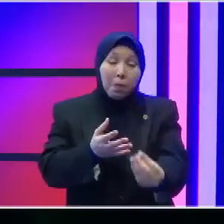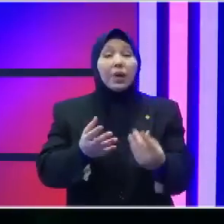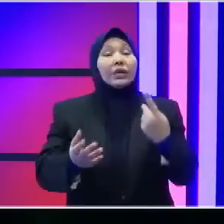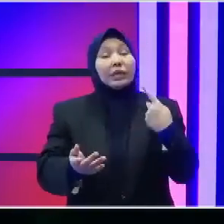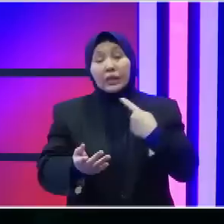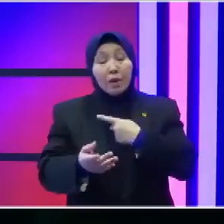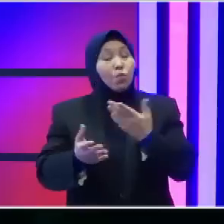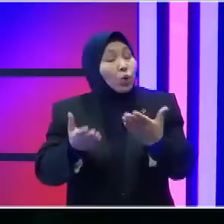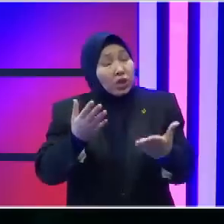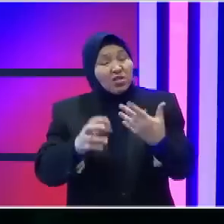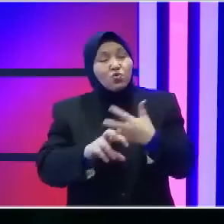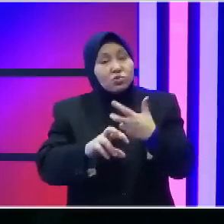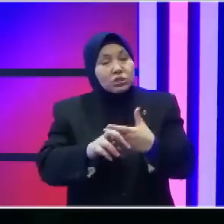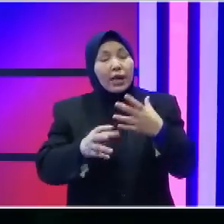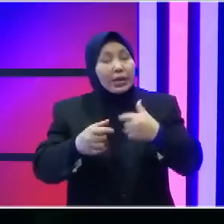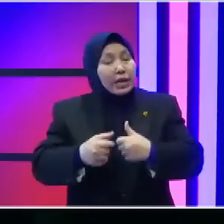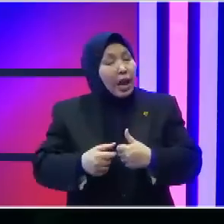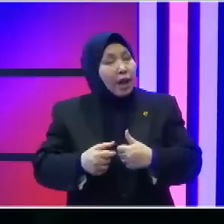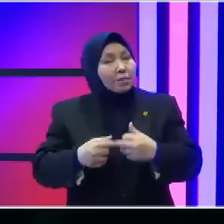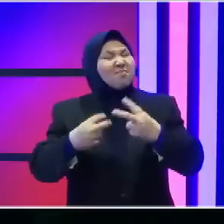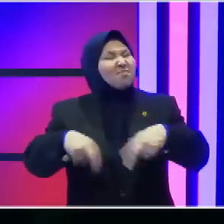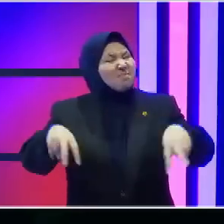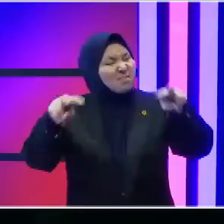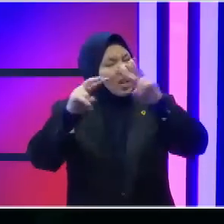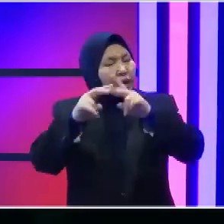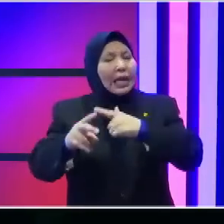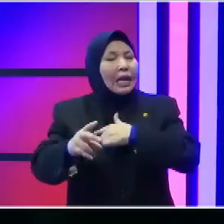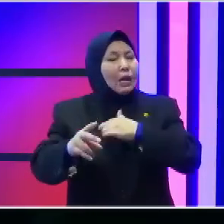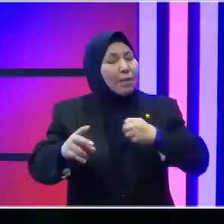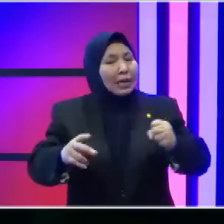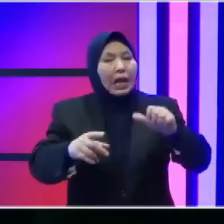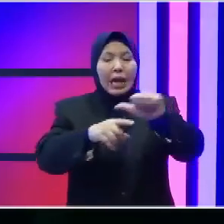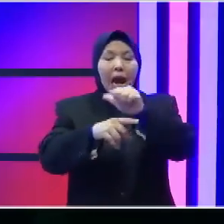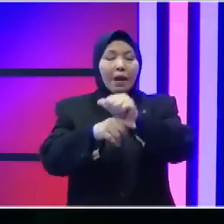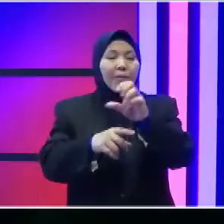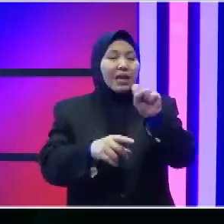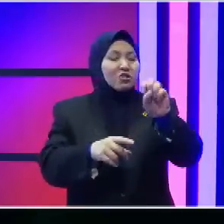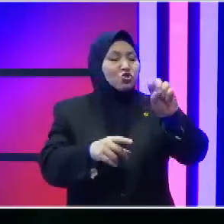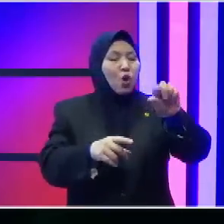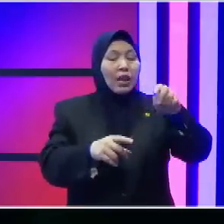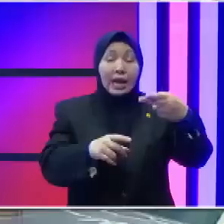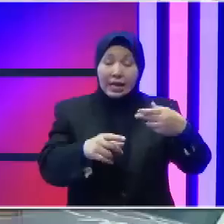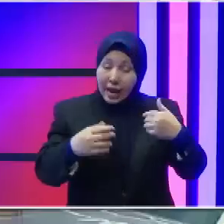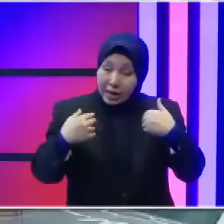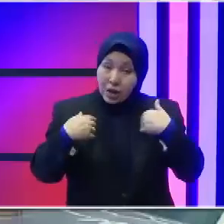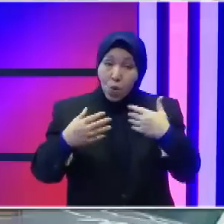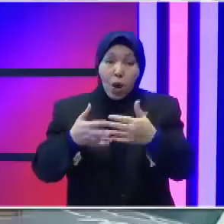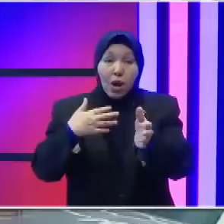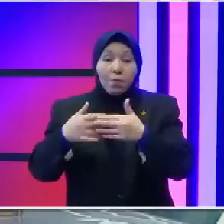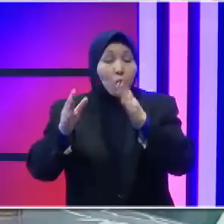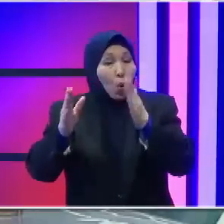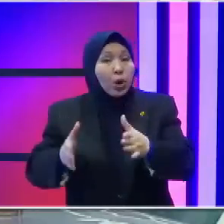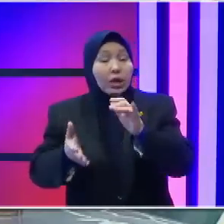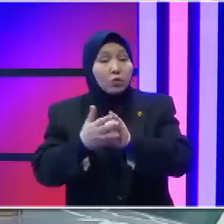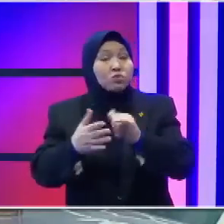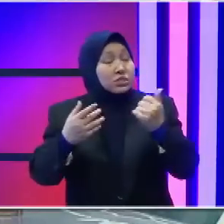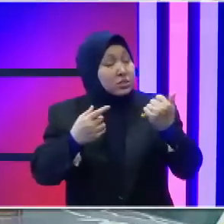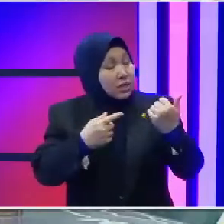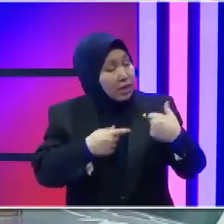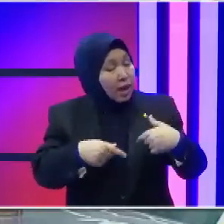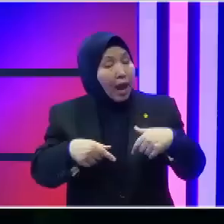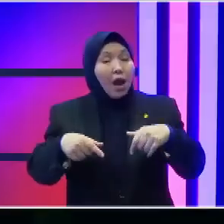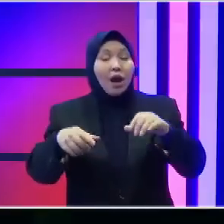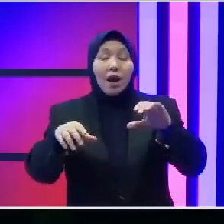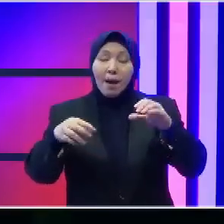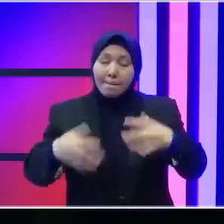mungkin susah nak menghargai kepada iman dan amal soleh yang ada walaupun orang tu sedang berbuat